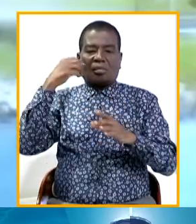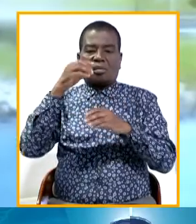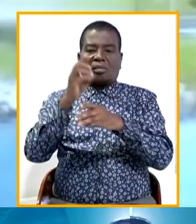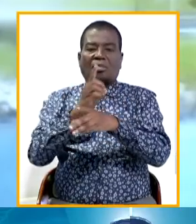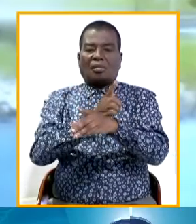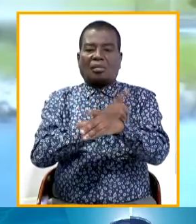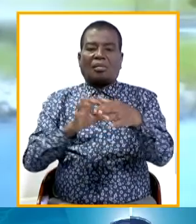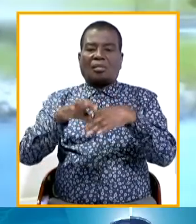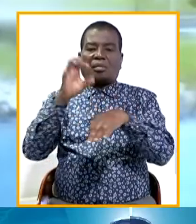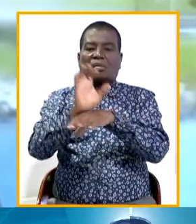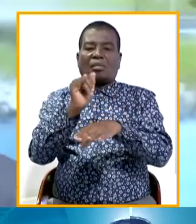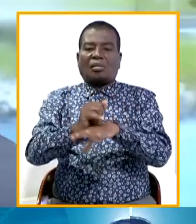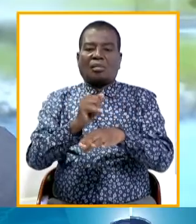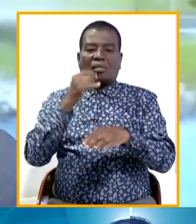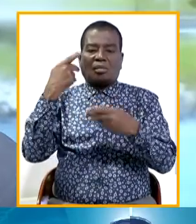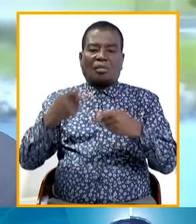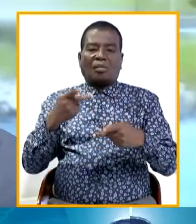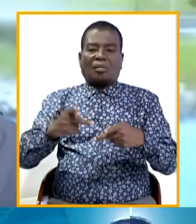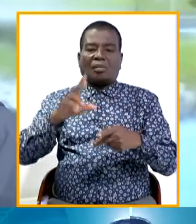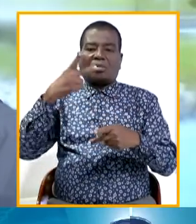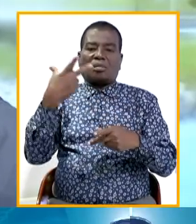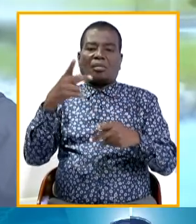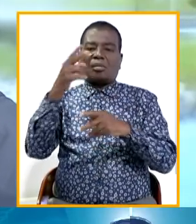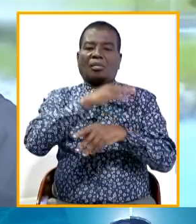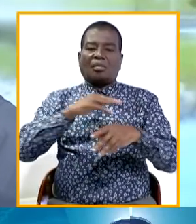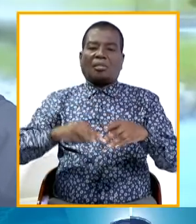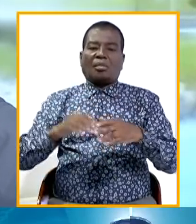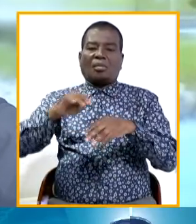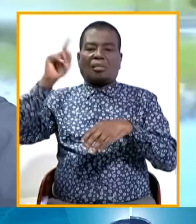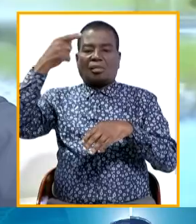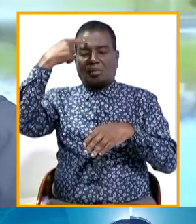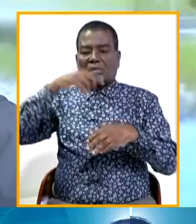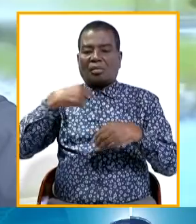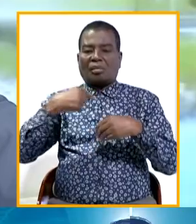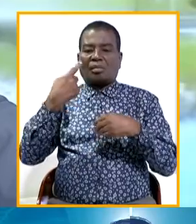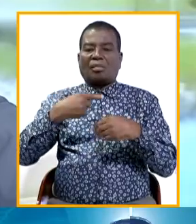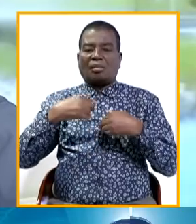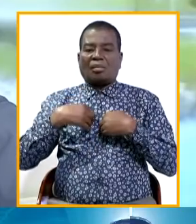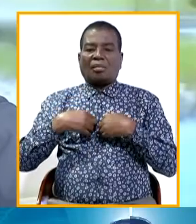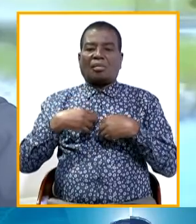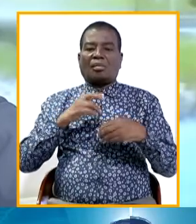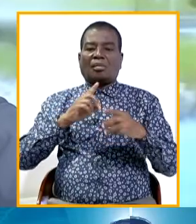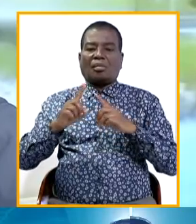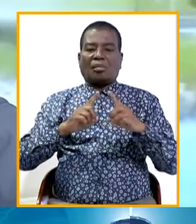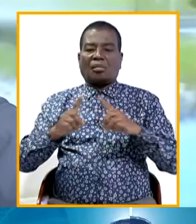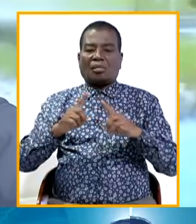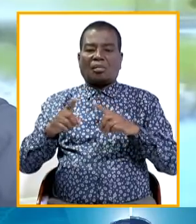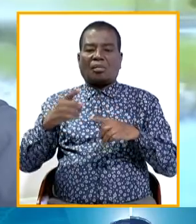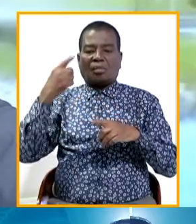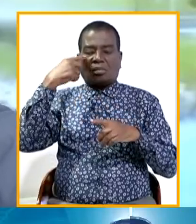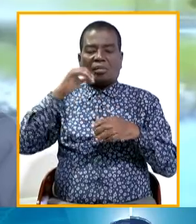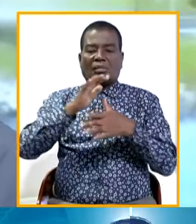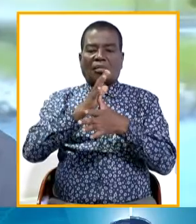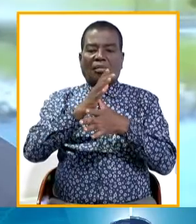de la Côte d'Ivoire. C'était en présence de 3 membres du gouvernement qui ont, à l'occasion, animé un panel. Generosa